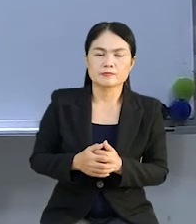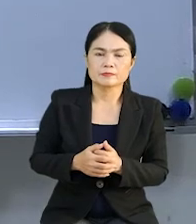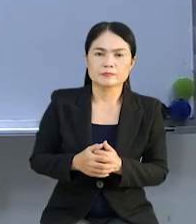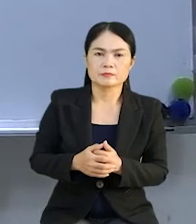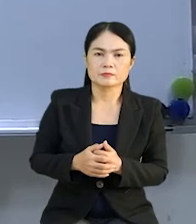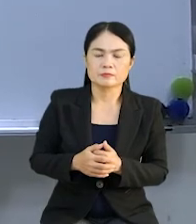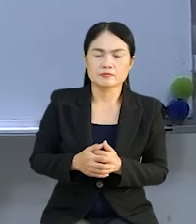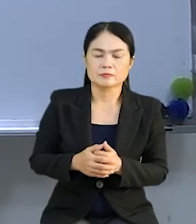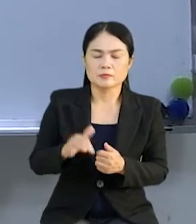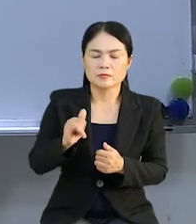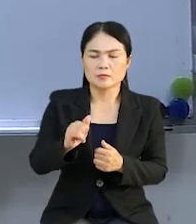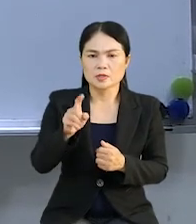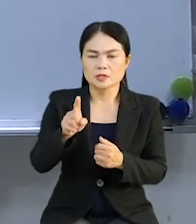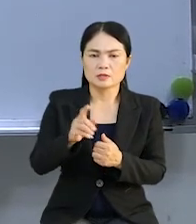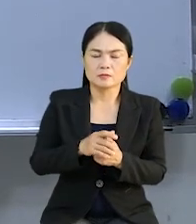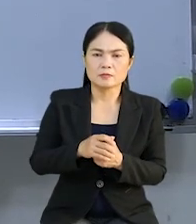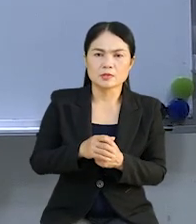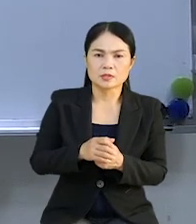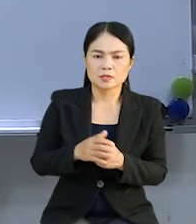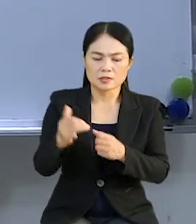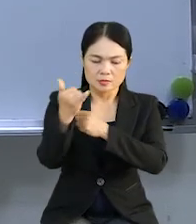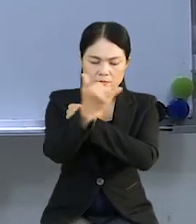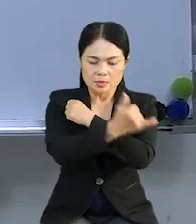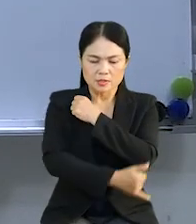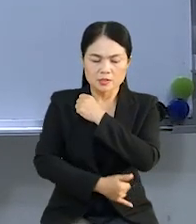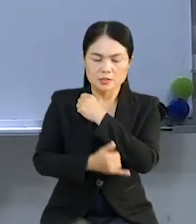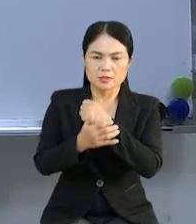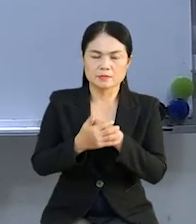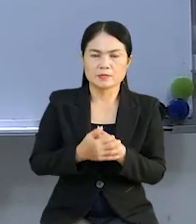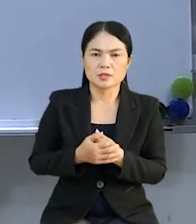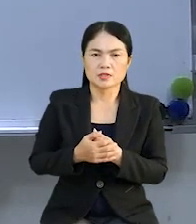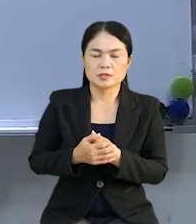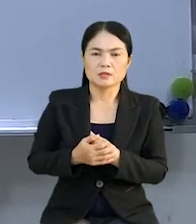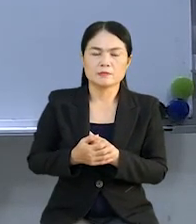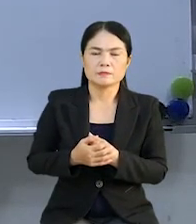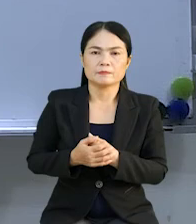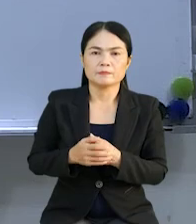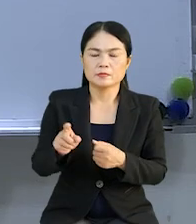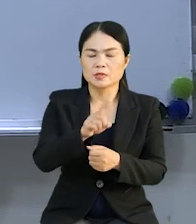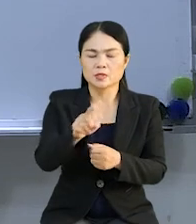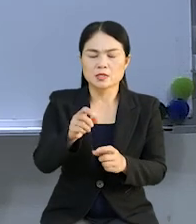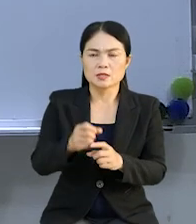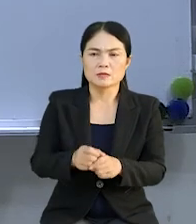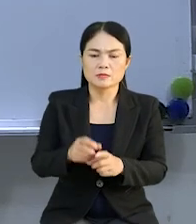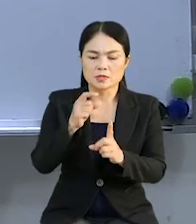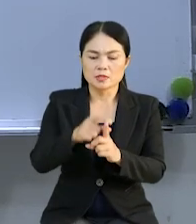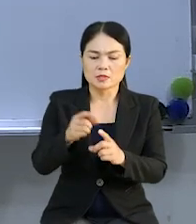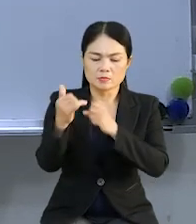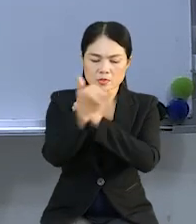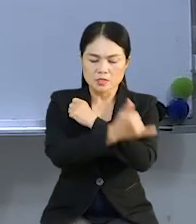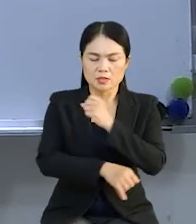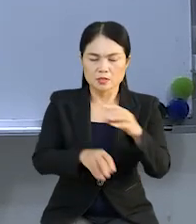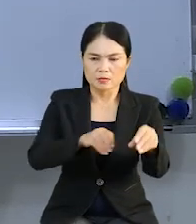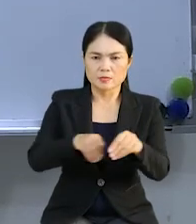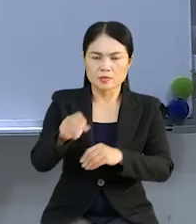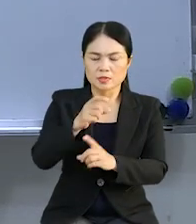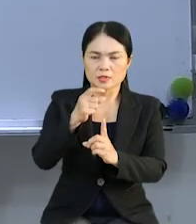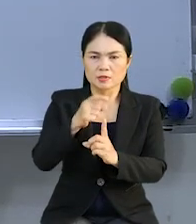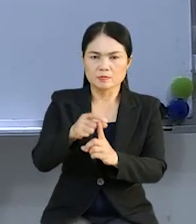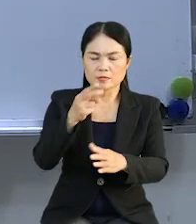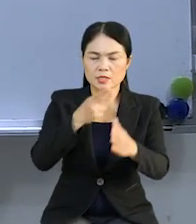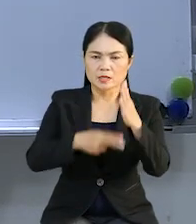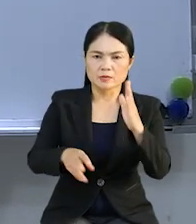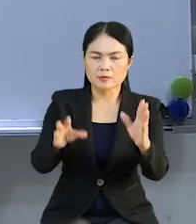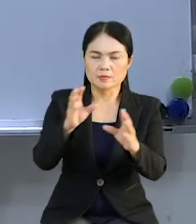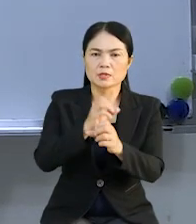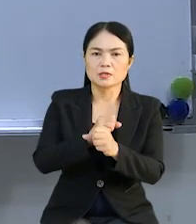าทนั่งมวยเตี้ยคือประเทศบาทประเทศตาเปียประเทศยังอาจจุ่มนู้ดได้เปียเอาไว้บ้